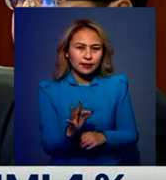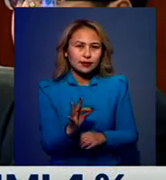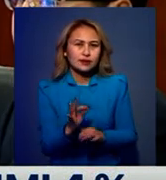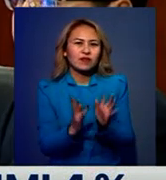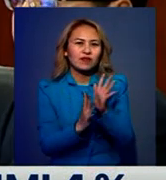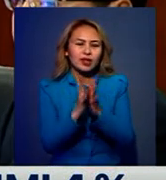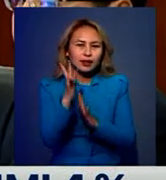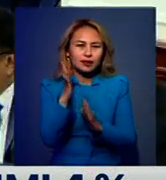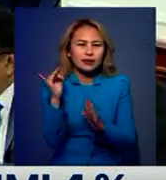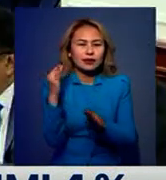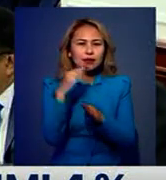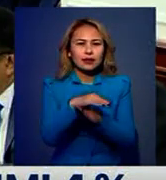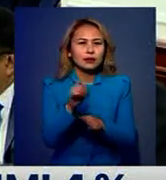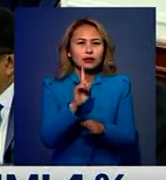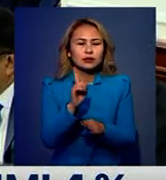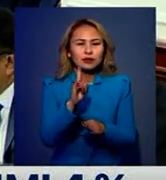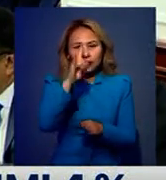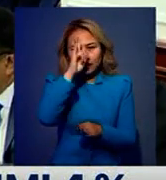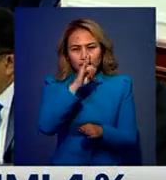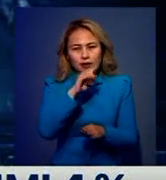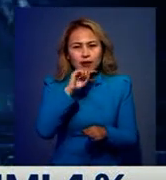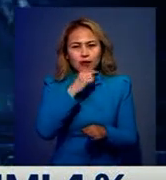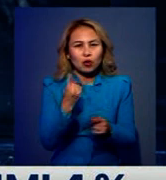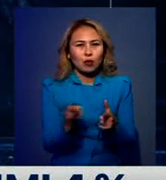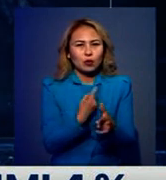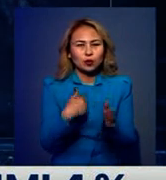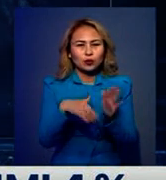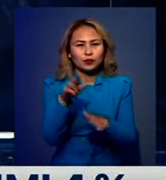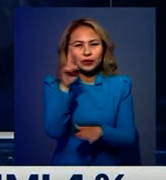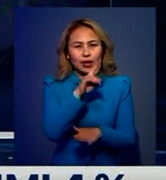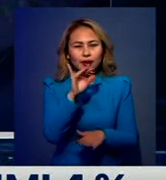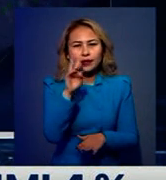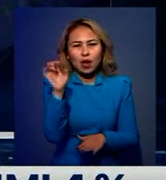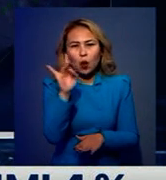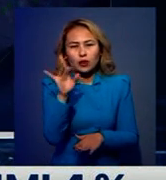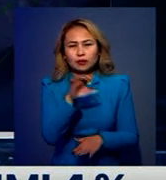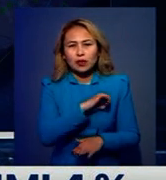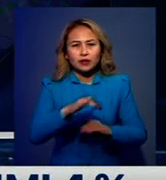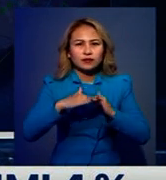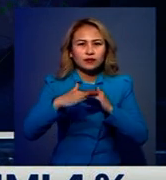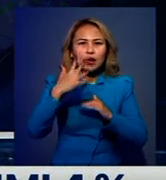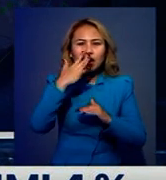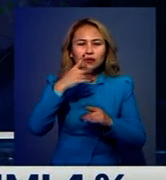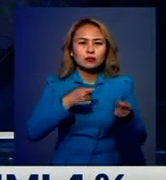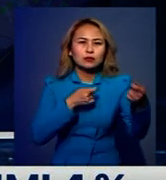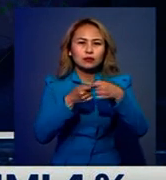27,4%-ке өсім көрсетіп, экономиканың драйверіне айналды. Қаңтар-наурыз аралығында еліміз сырт